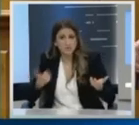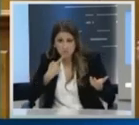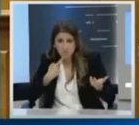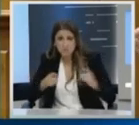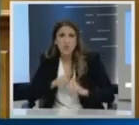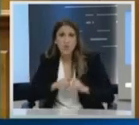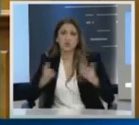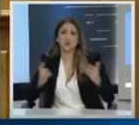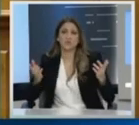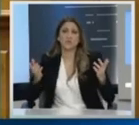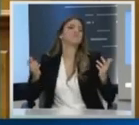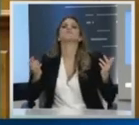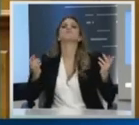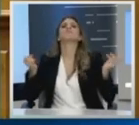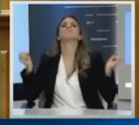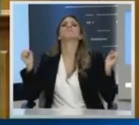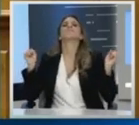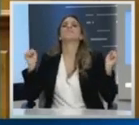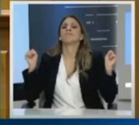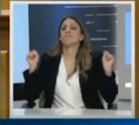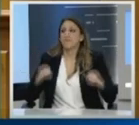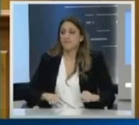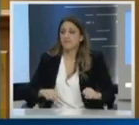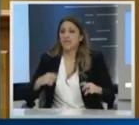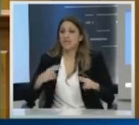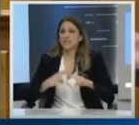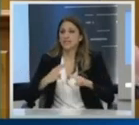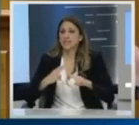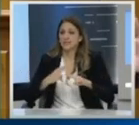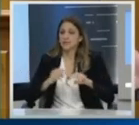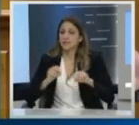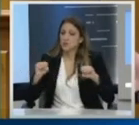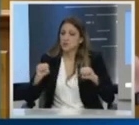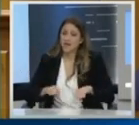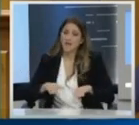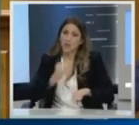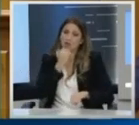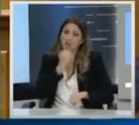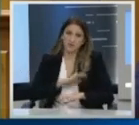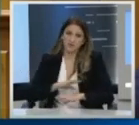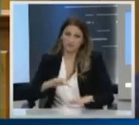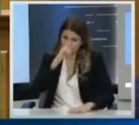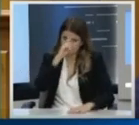Αυτό όμως, πέραν του γεγονότος ότι είναι ένα πρωτοφανές ολίσθημα,